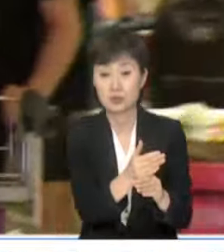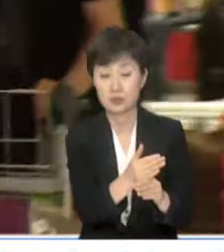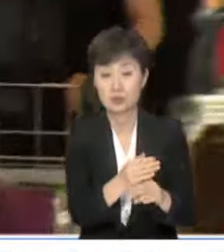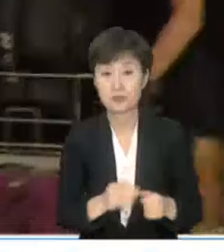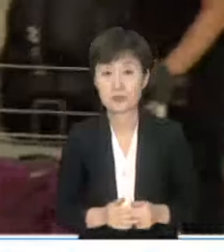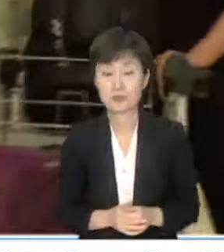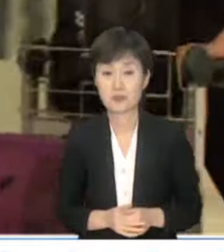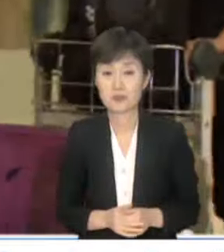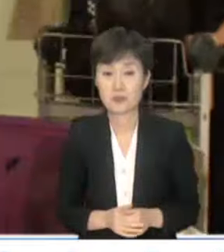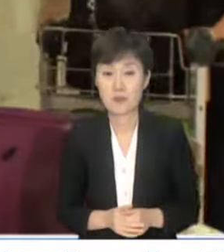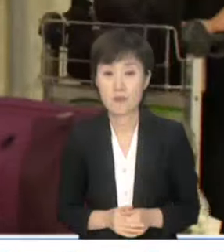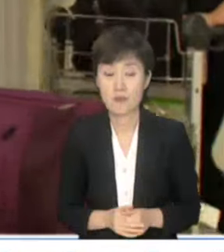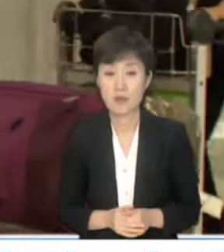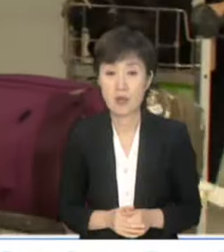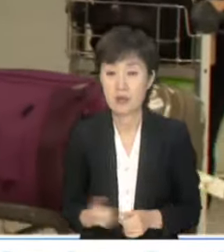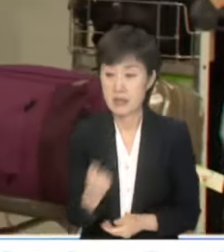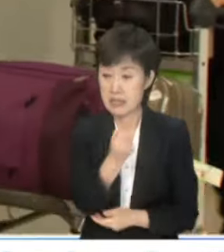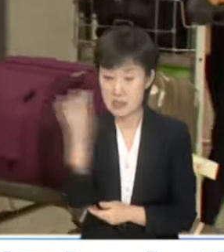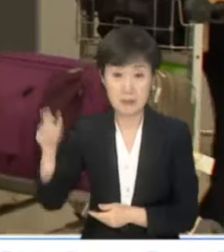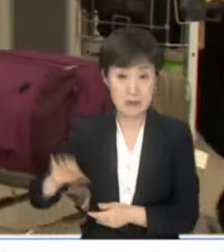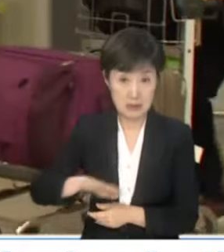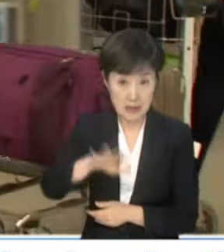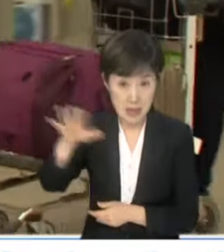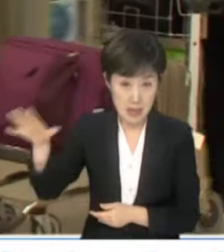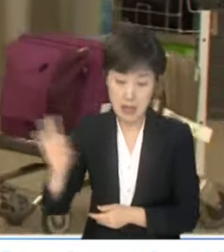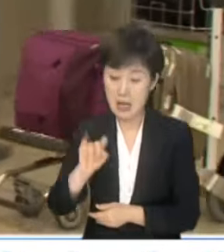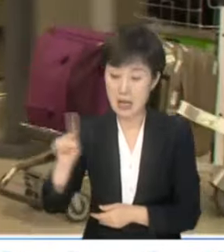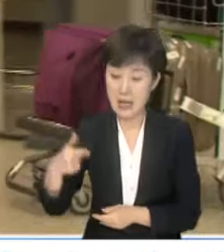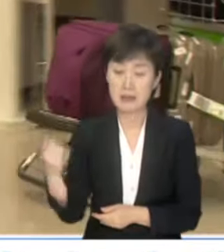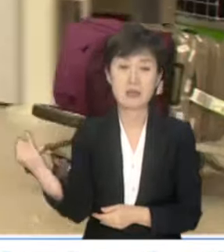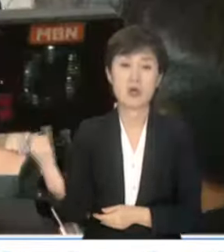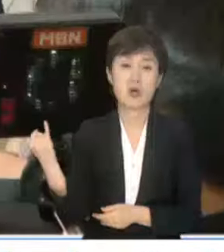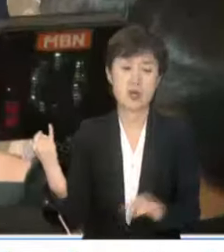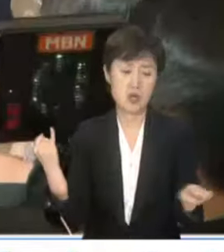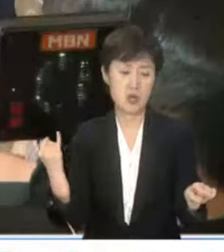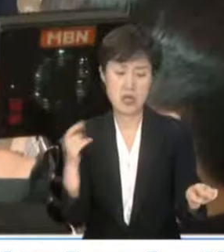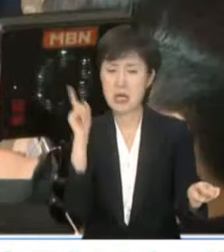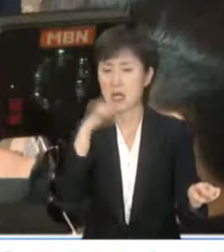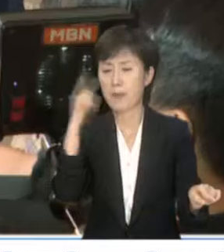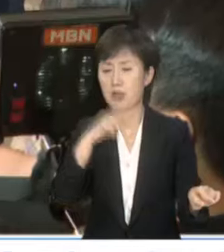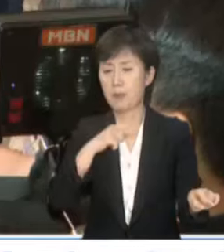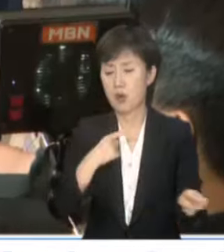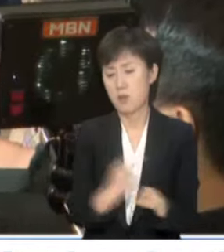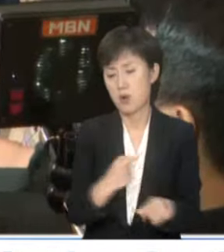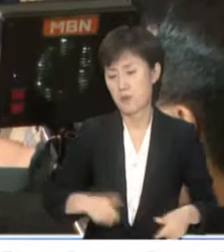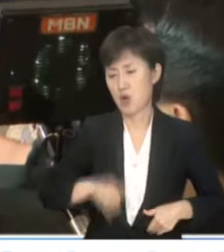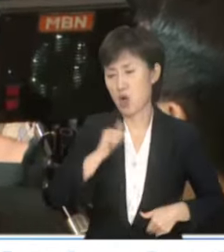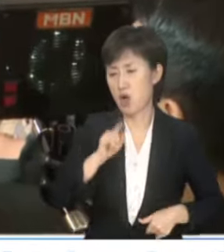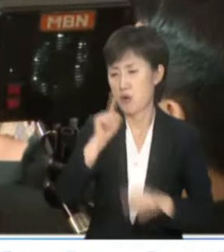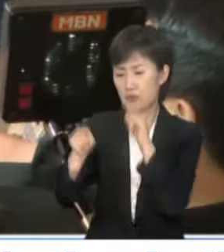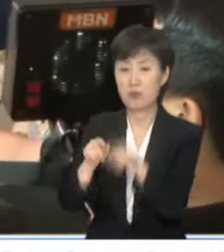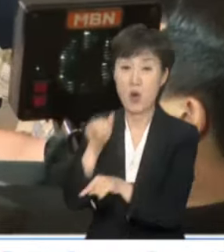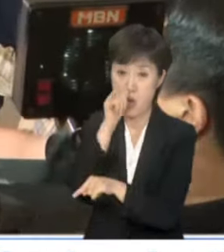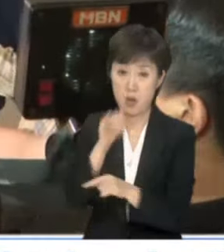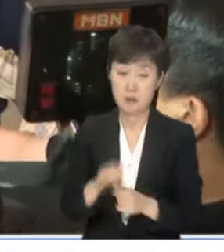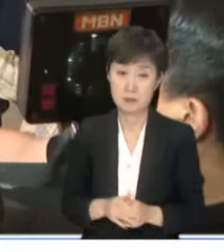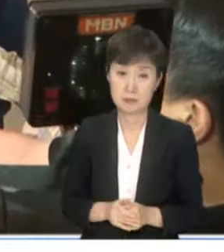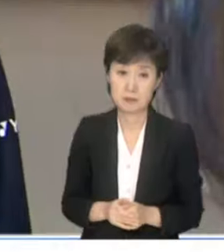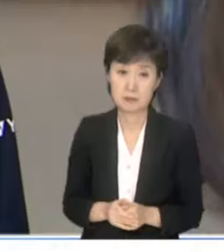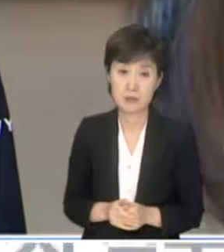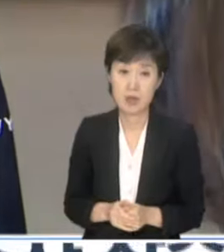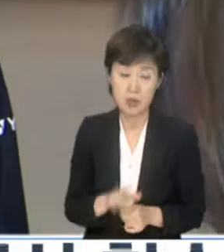상황으로 보이고 또 다수의 언론을 통해서 이미 안 선수가 이런 점은 개선돼야 된다라고 이제 지적한 부분이 있습니다. 그건